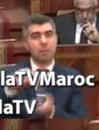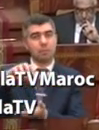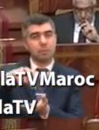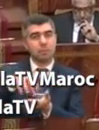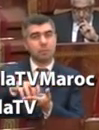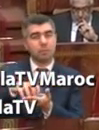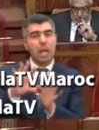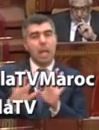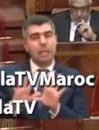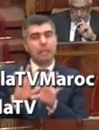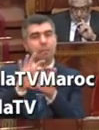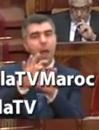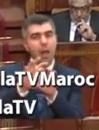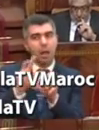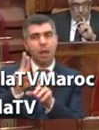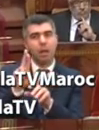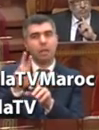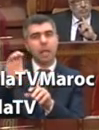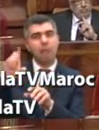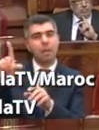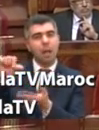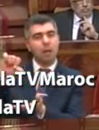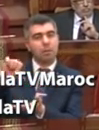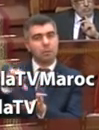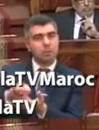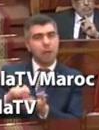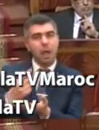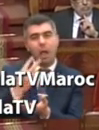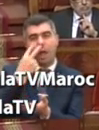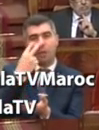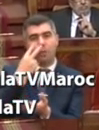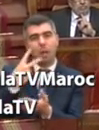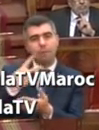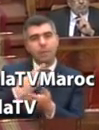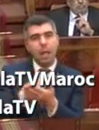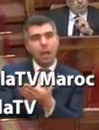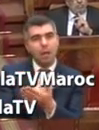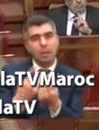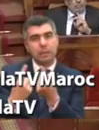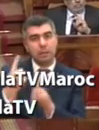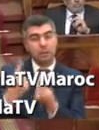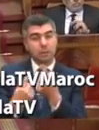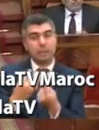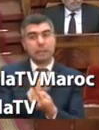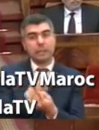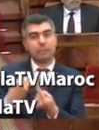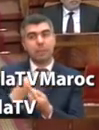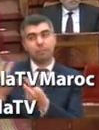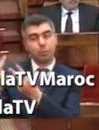الحي المحمدي انتظر اخصائي في العيون لمده اكثر من سنه، والوقت اللي التحقت واحد الطبيبه